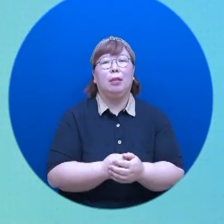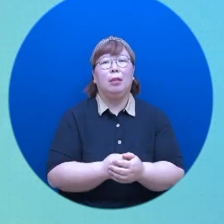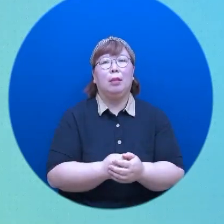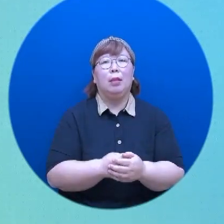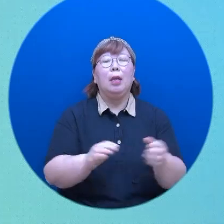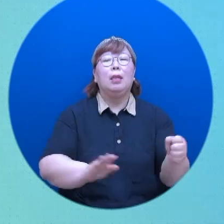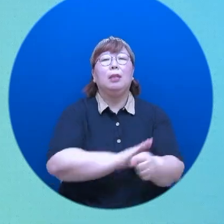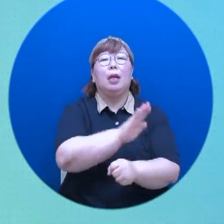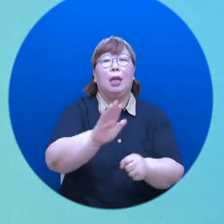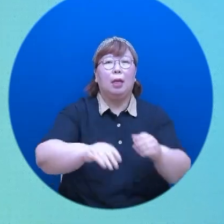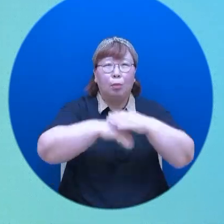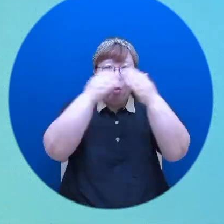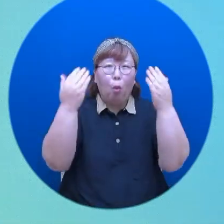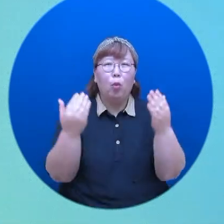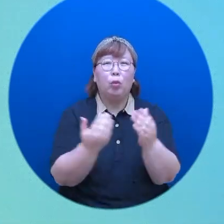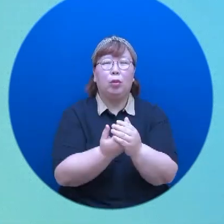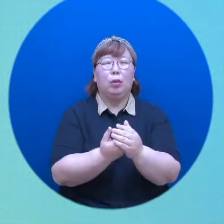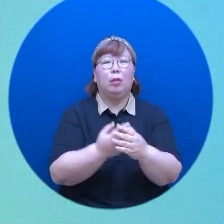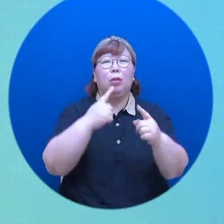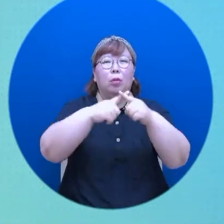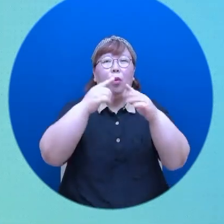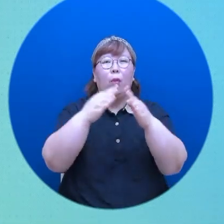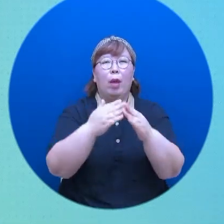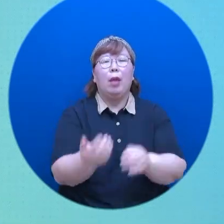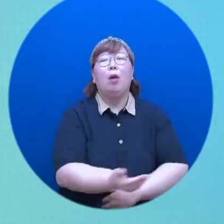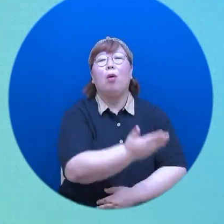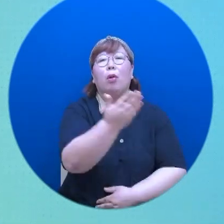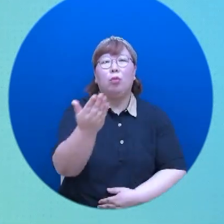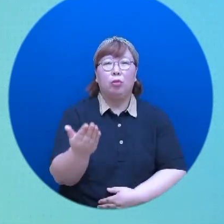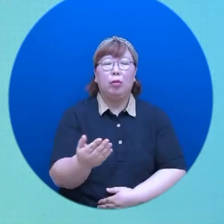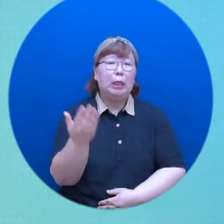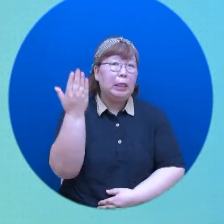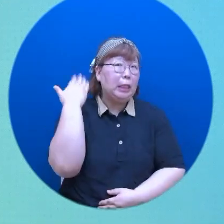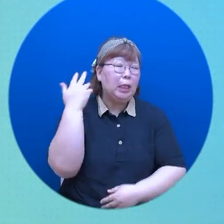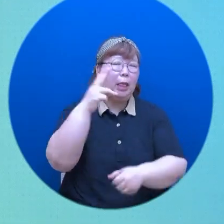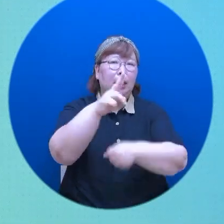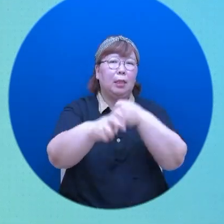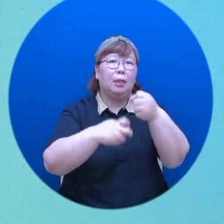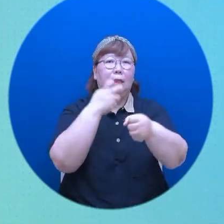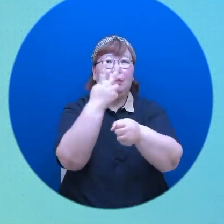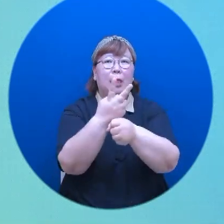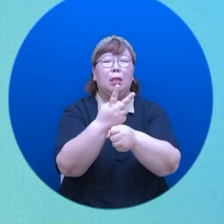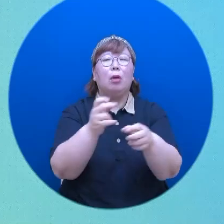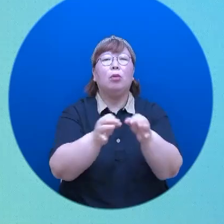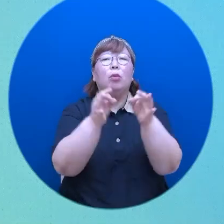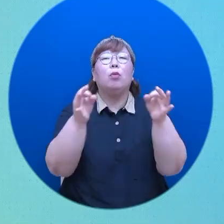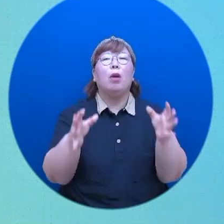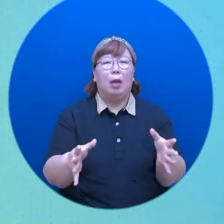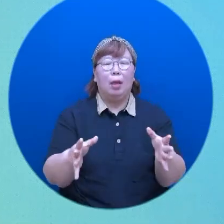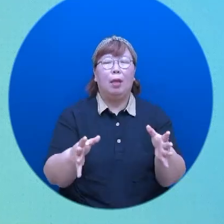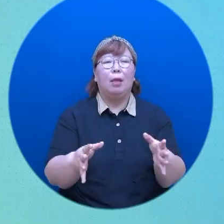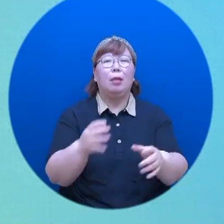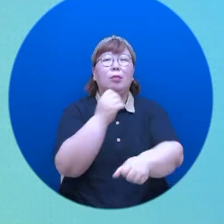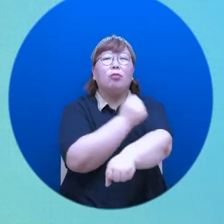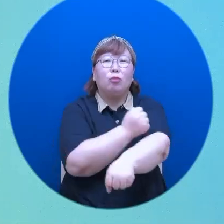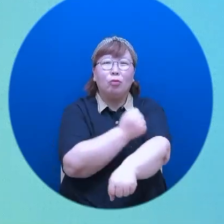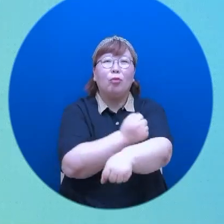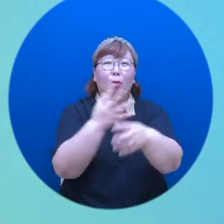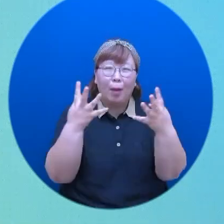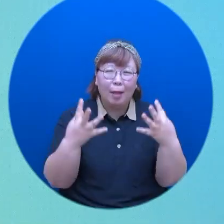사랑하는 모든 온세계교회 성도 여러분, 지난 22년 정말 수고